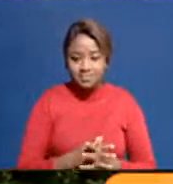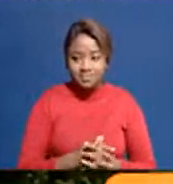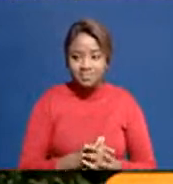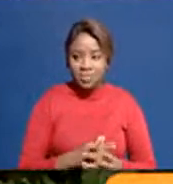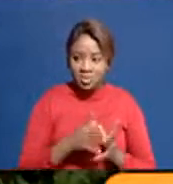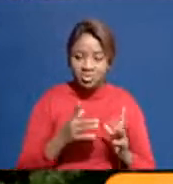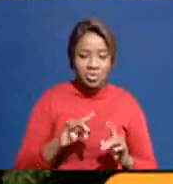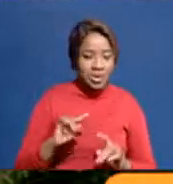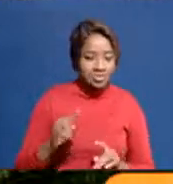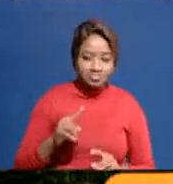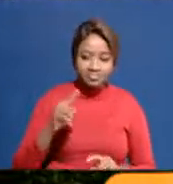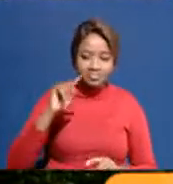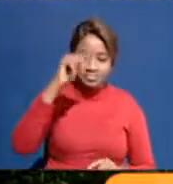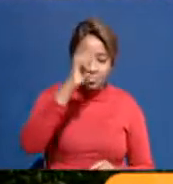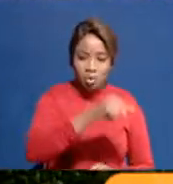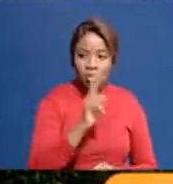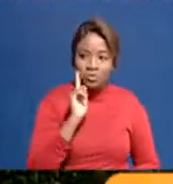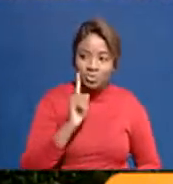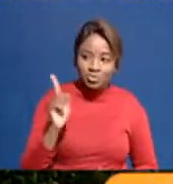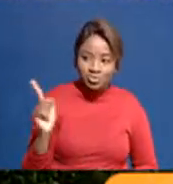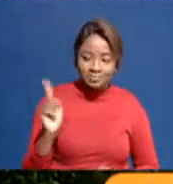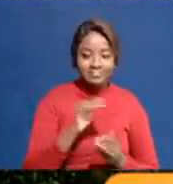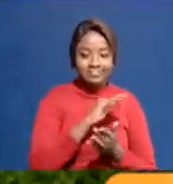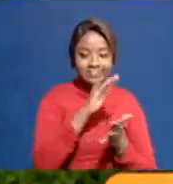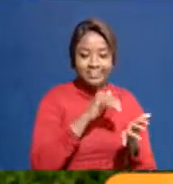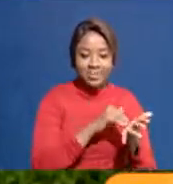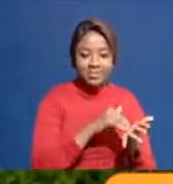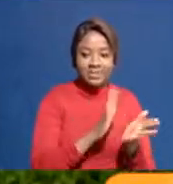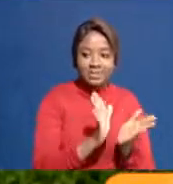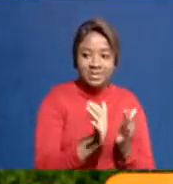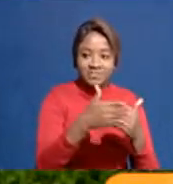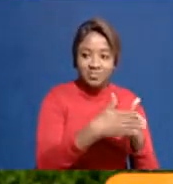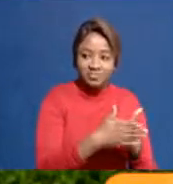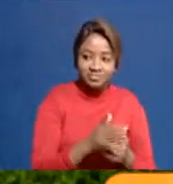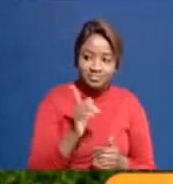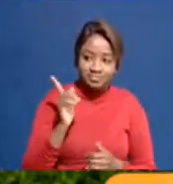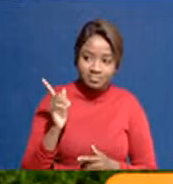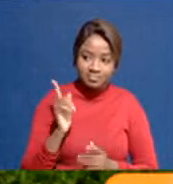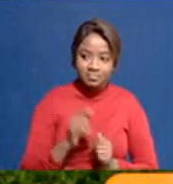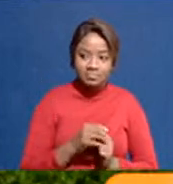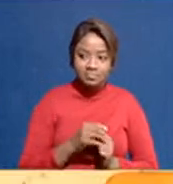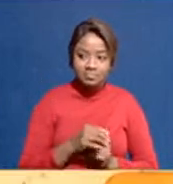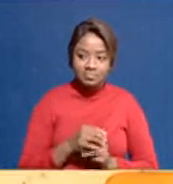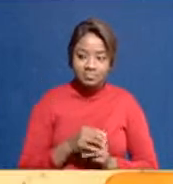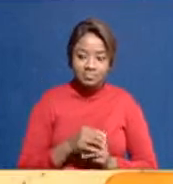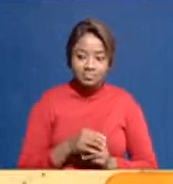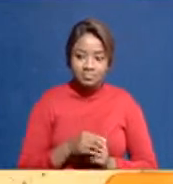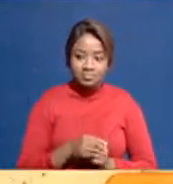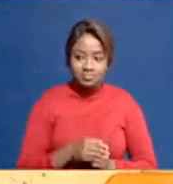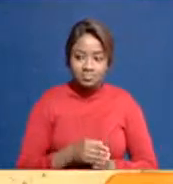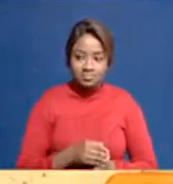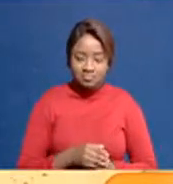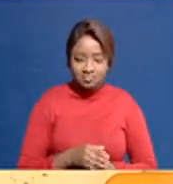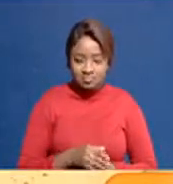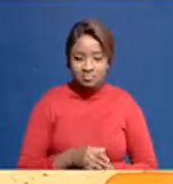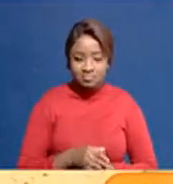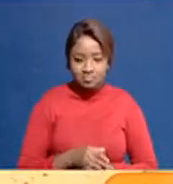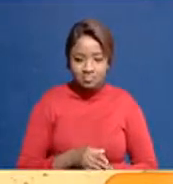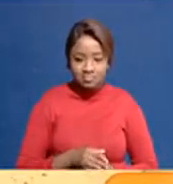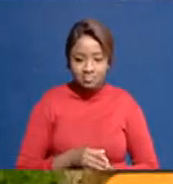Safari ya mafanikio ya kina mama hawa ilianzia hapa katika kituo cha mafunzo na maendeleo cha ukweli mjini